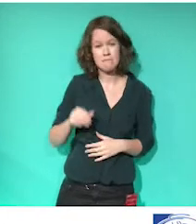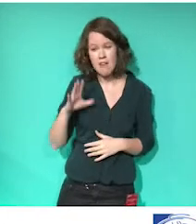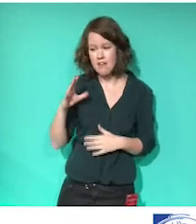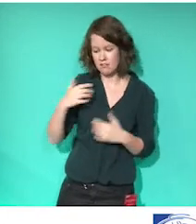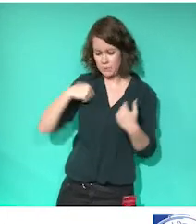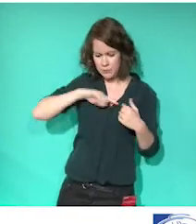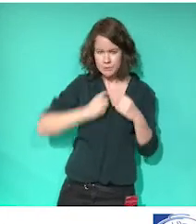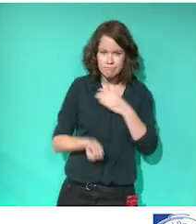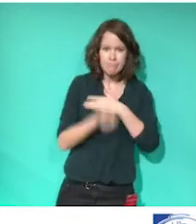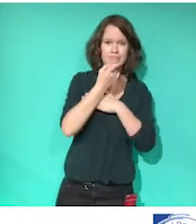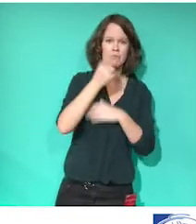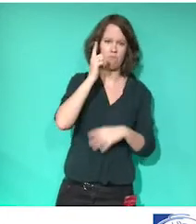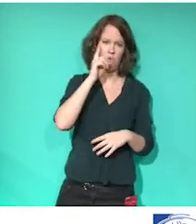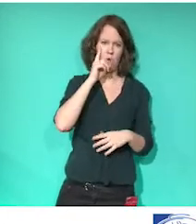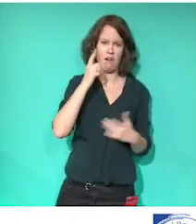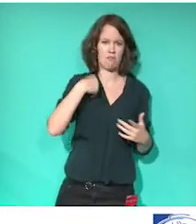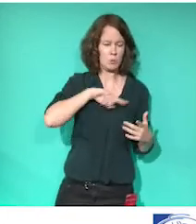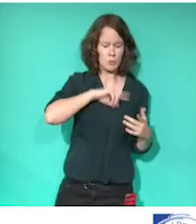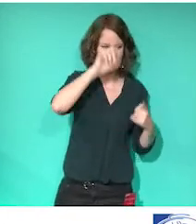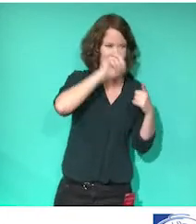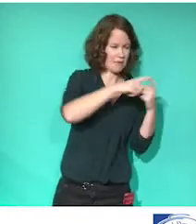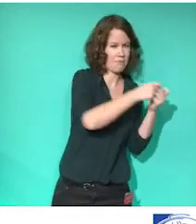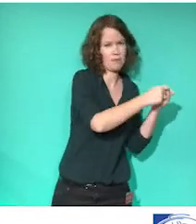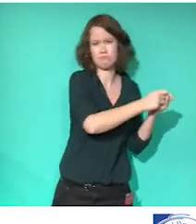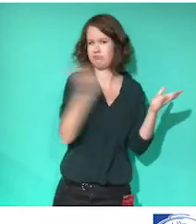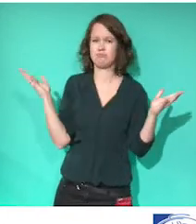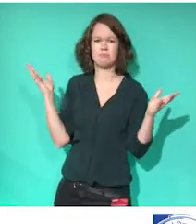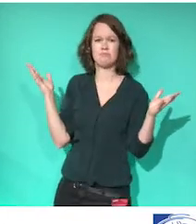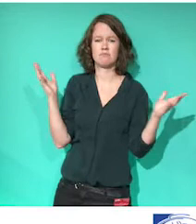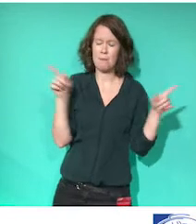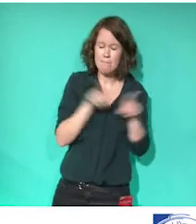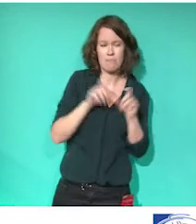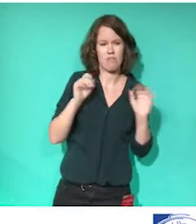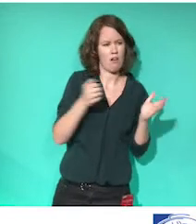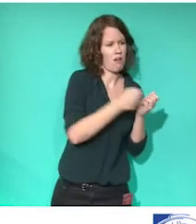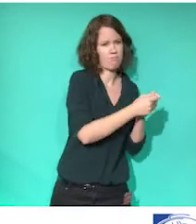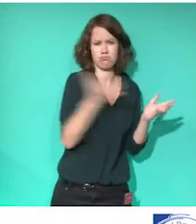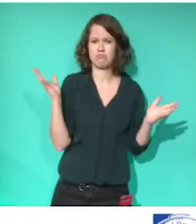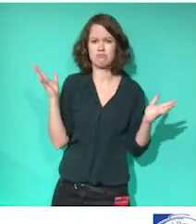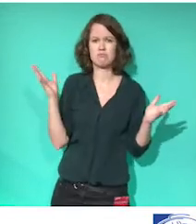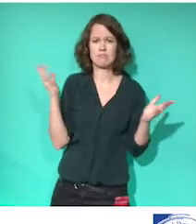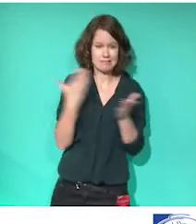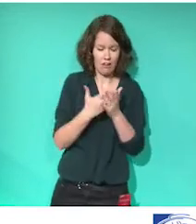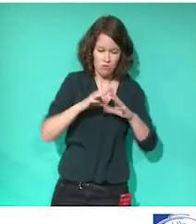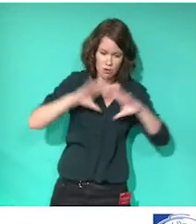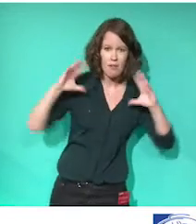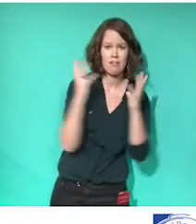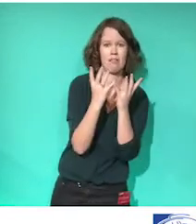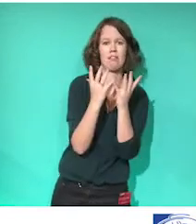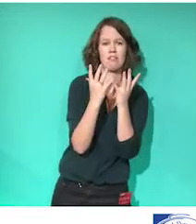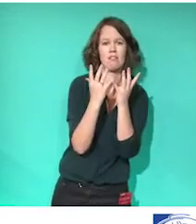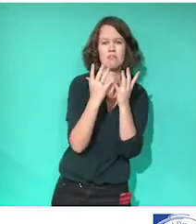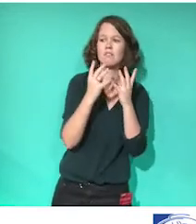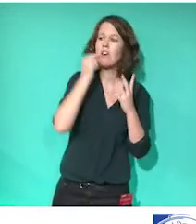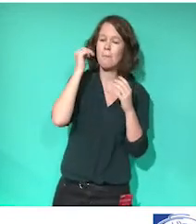avons conduite, c'est que nous avons été sur tous les fronts en même temps. Nous avons porté une politique globale d'égalité entre les